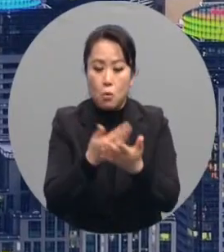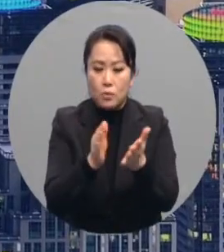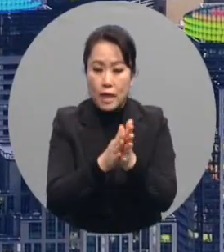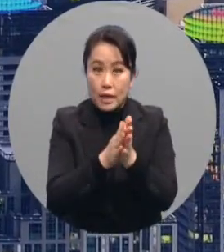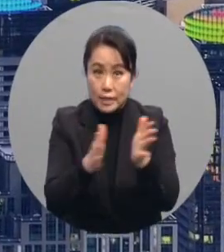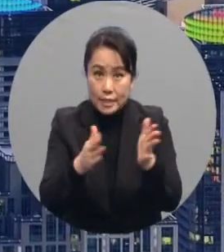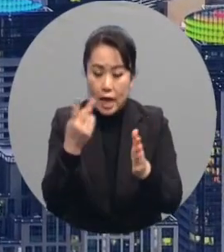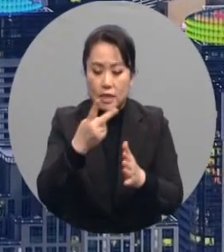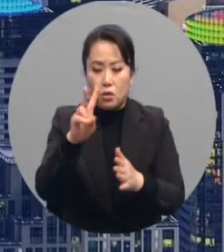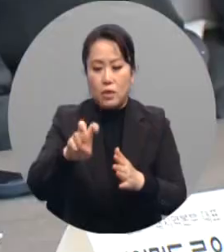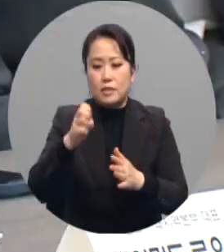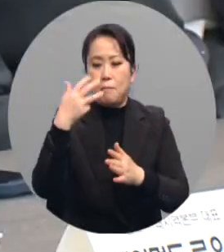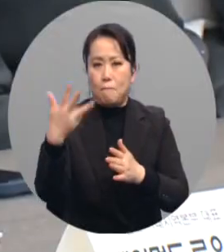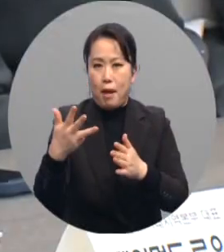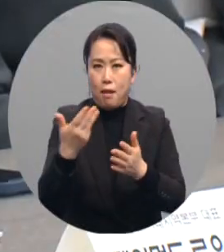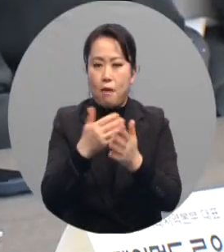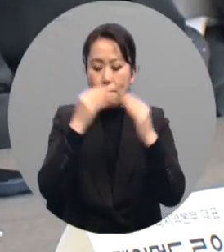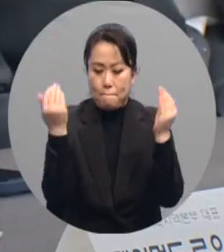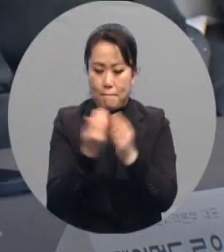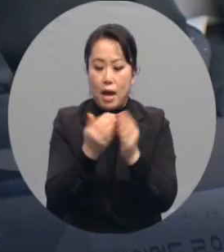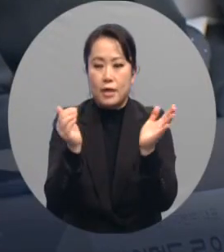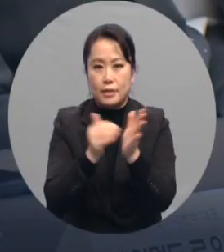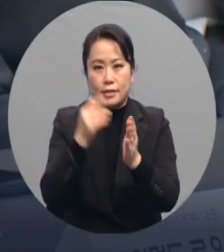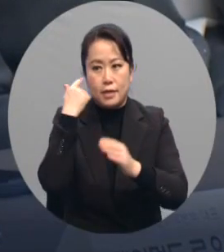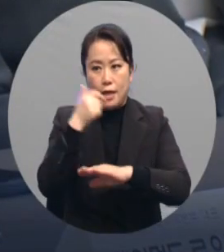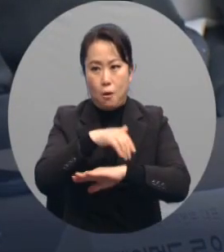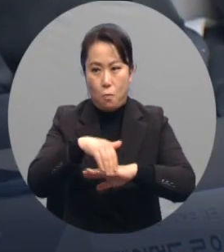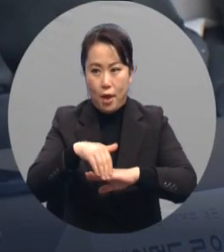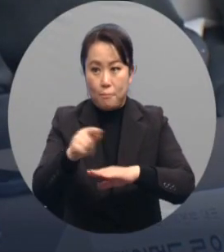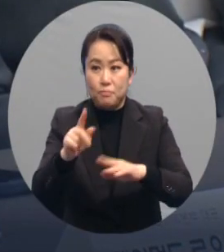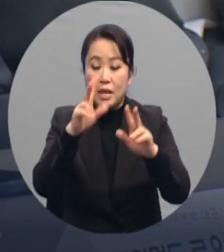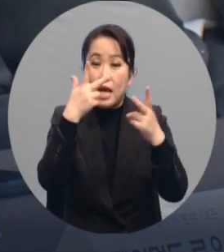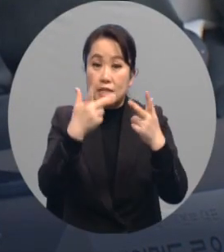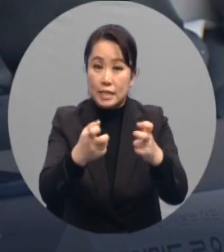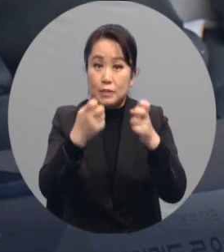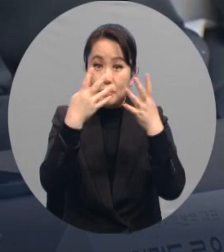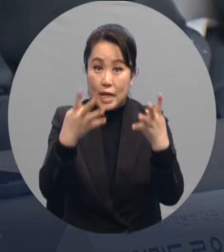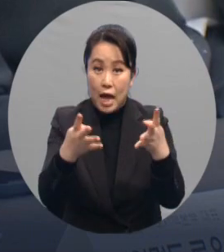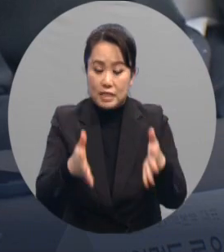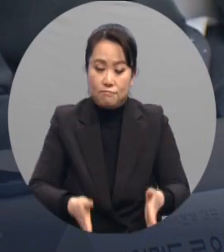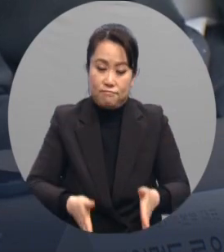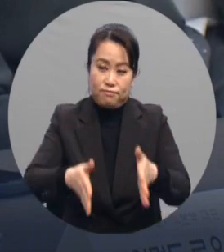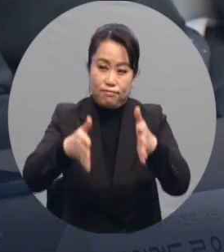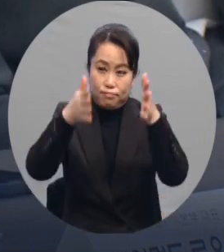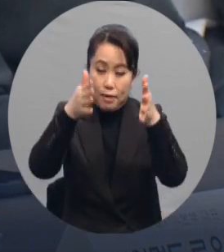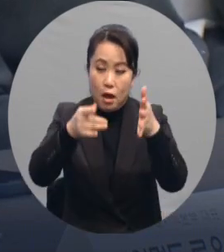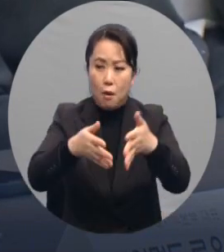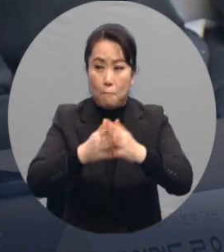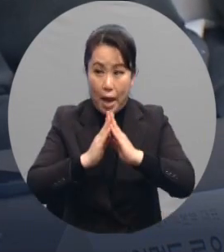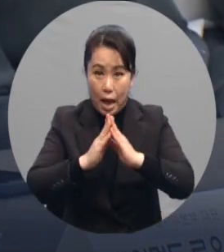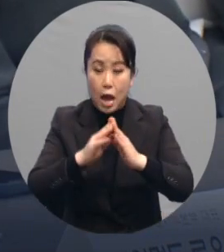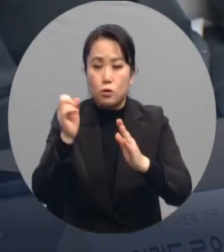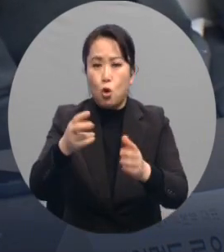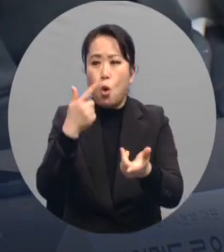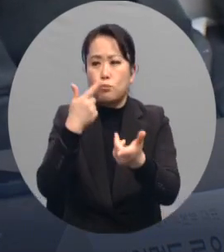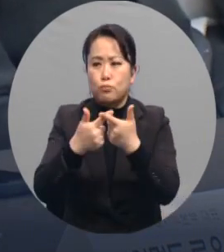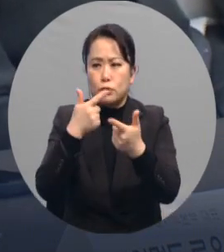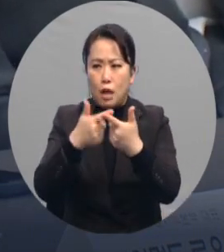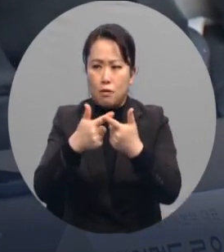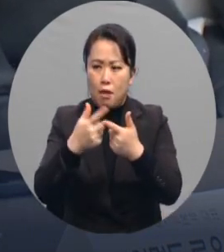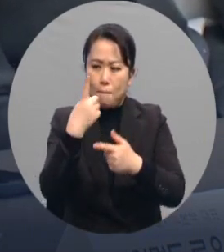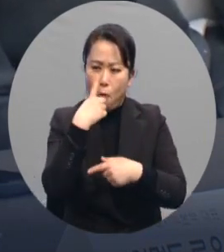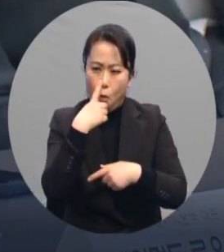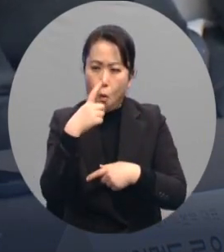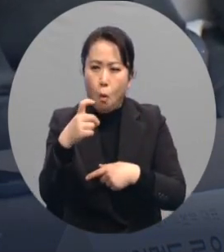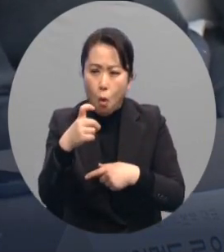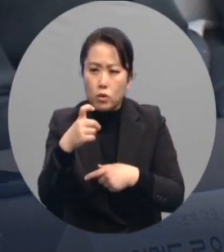완공됩니다. You know, one, as you can see, it's 74 stories. It's skyline